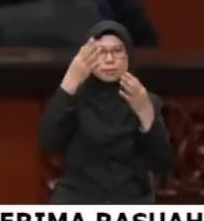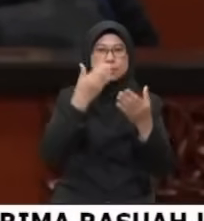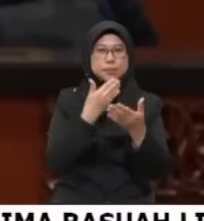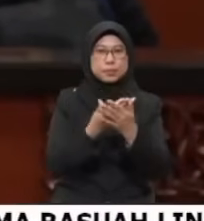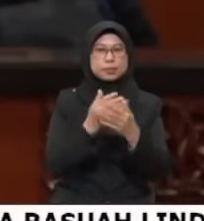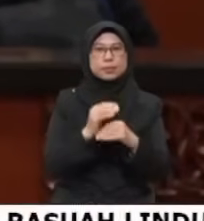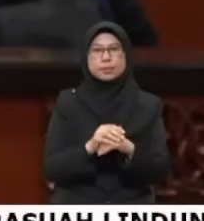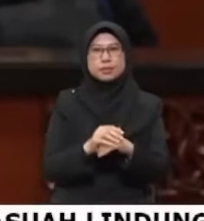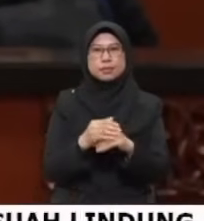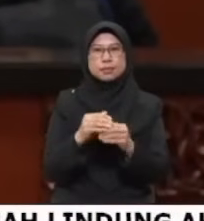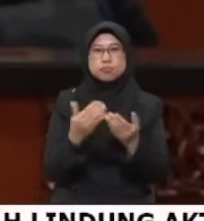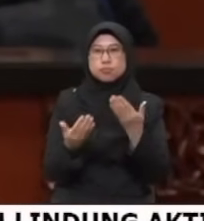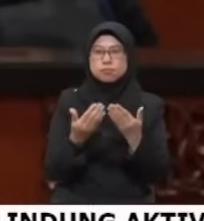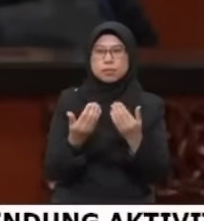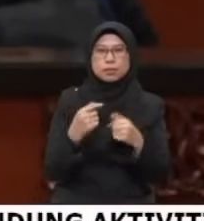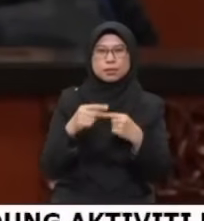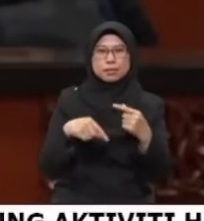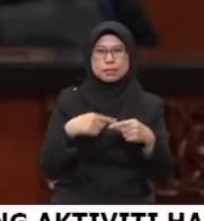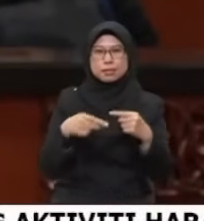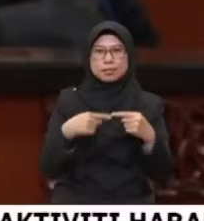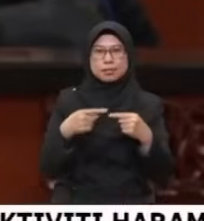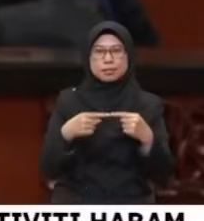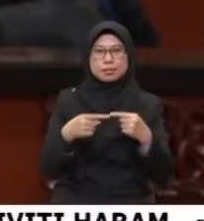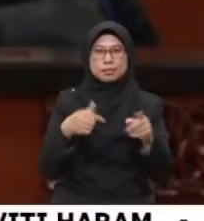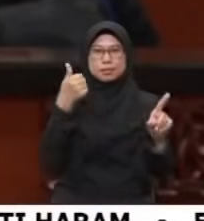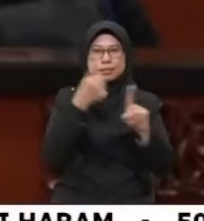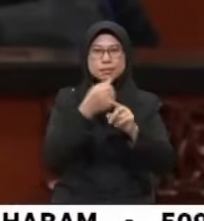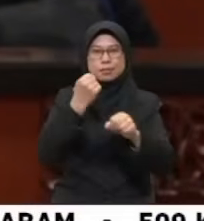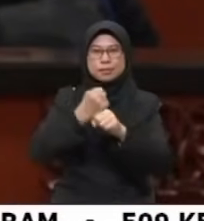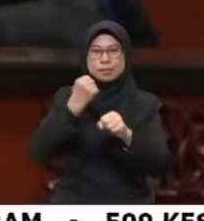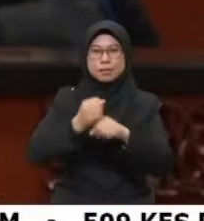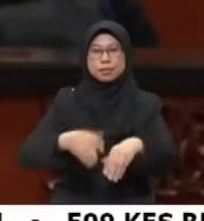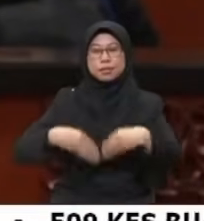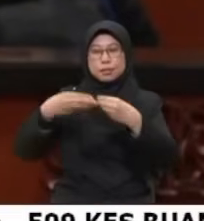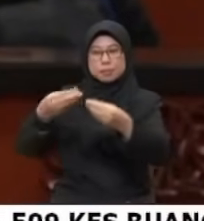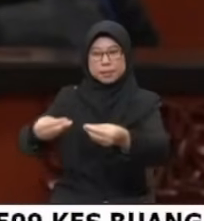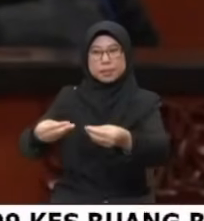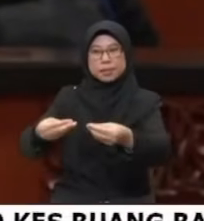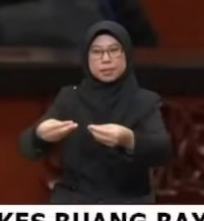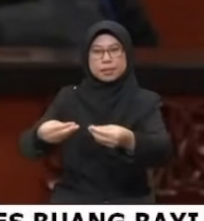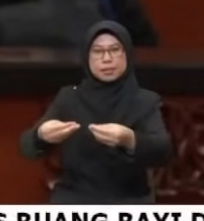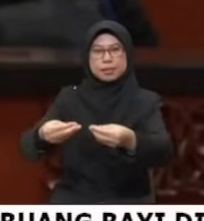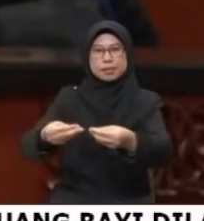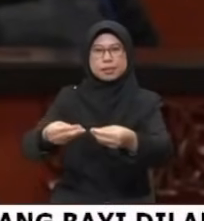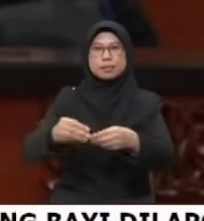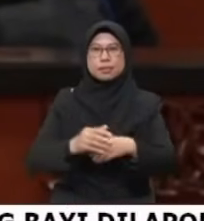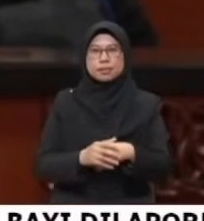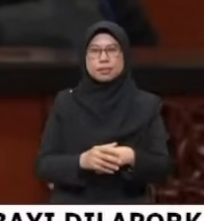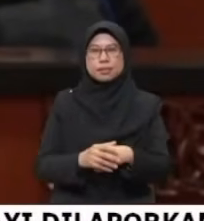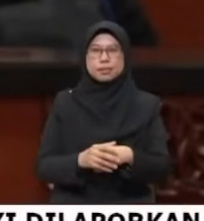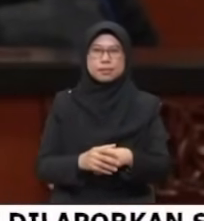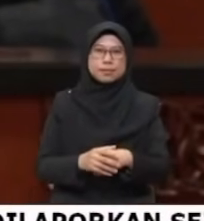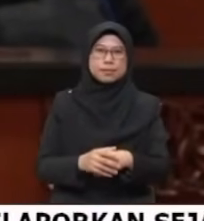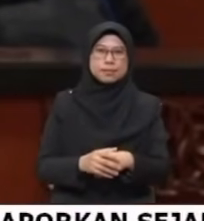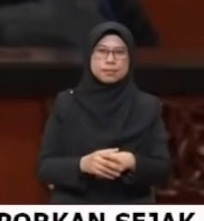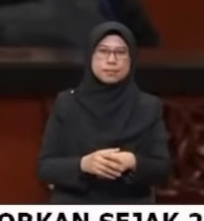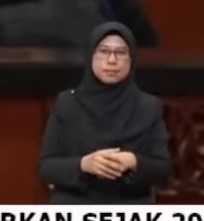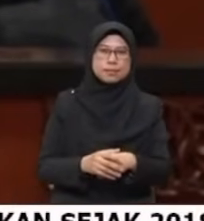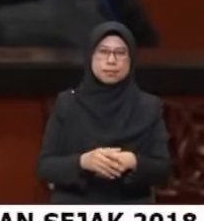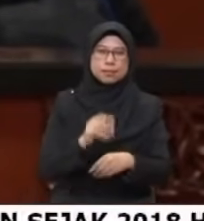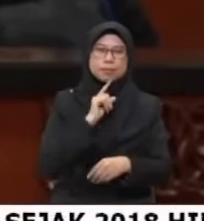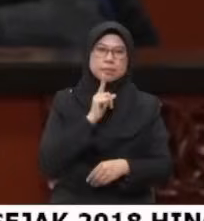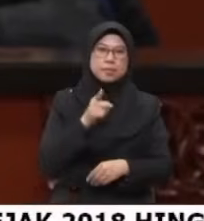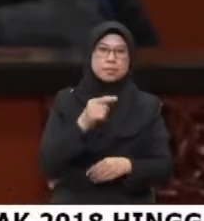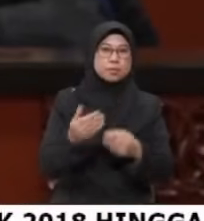mereka kerana nanti bila apa arahan kerja diberi kepada mereka dengan schedule terbaharu ini memang saya kir